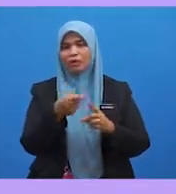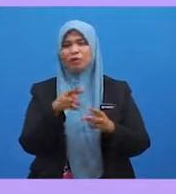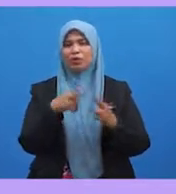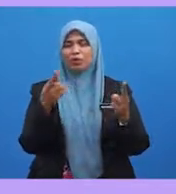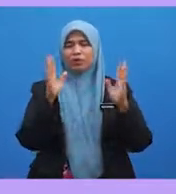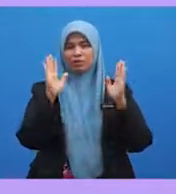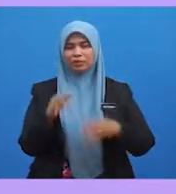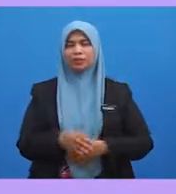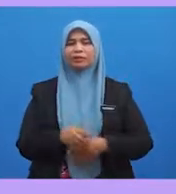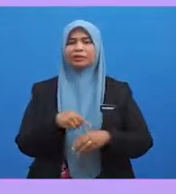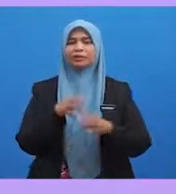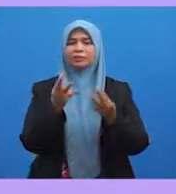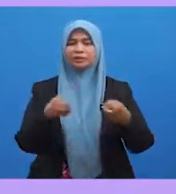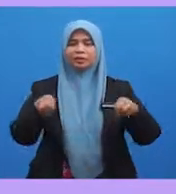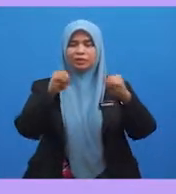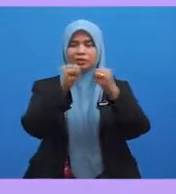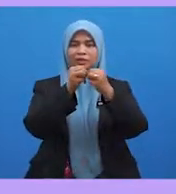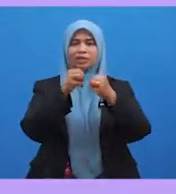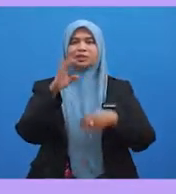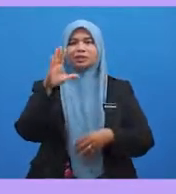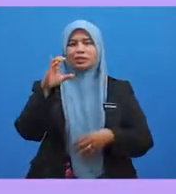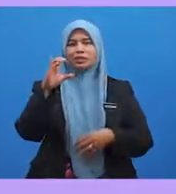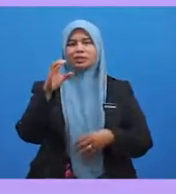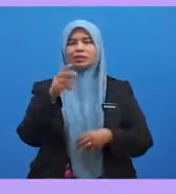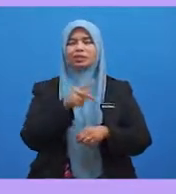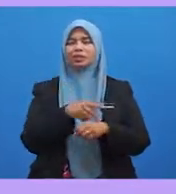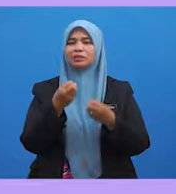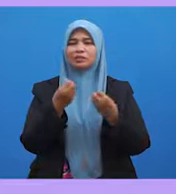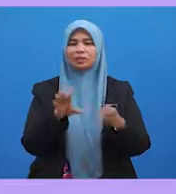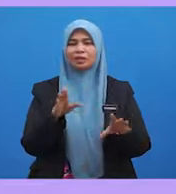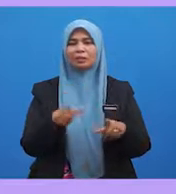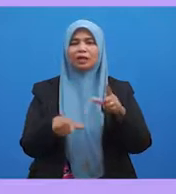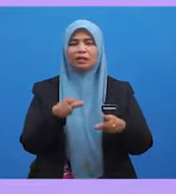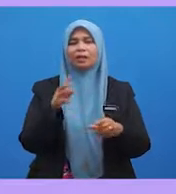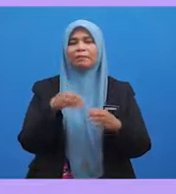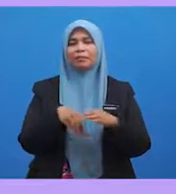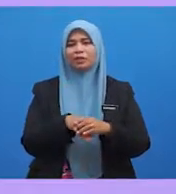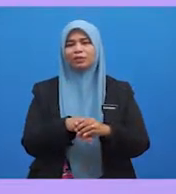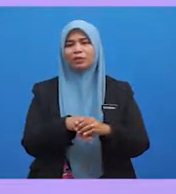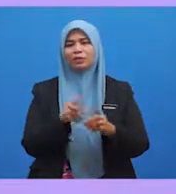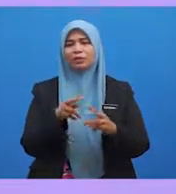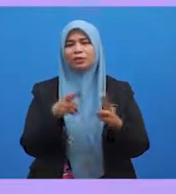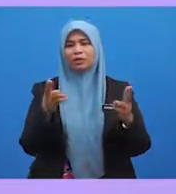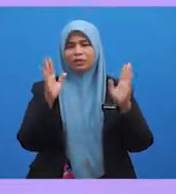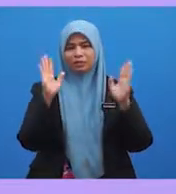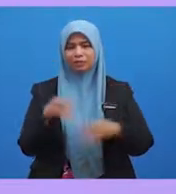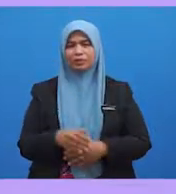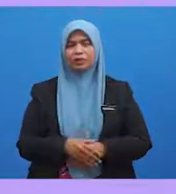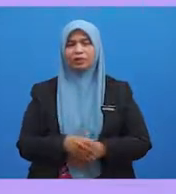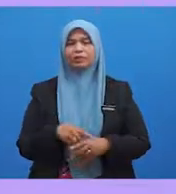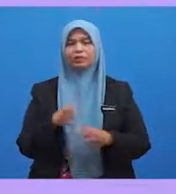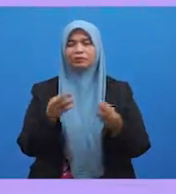Ketika hendak keluar dari ruangan solat di masjid. C. Ketika selesai